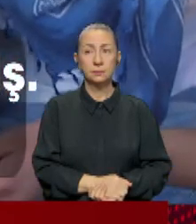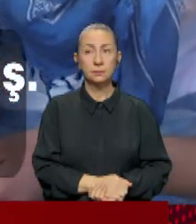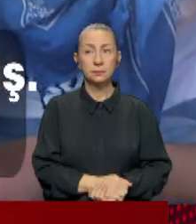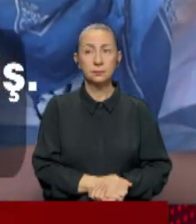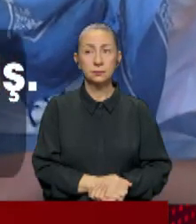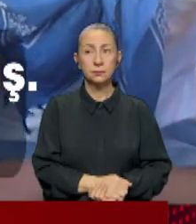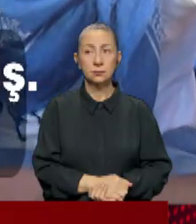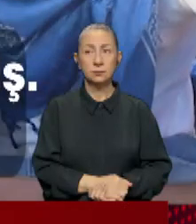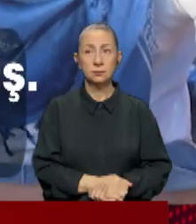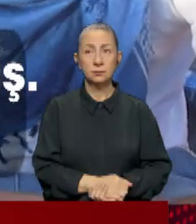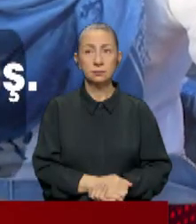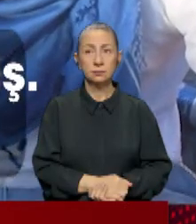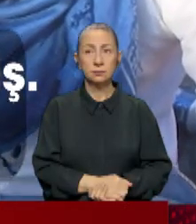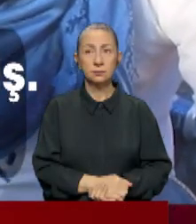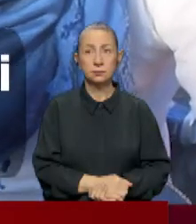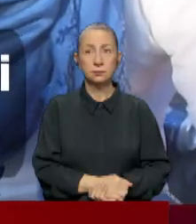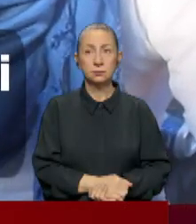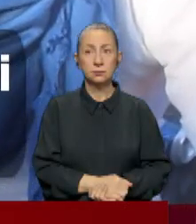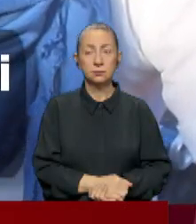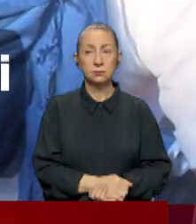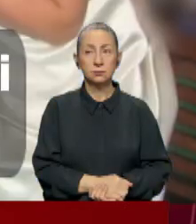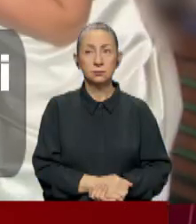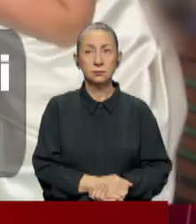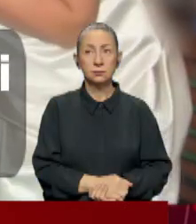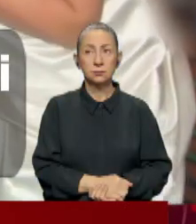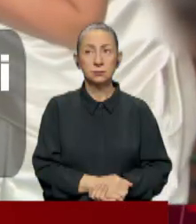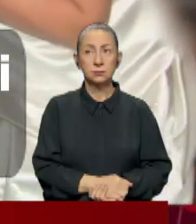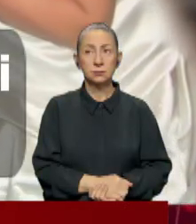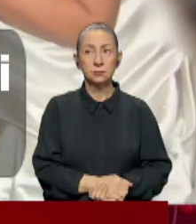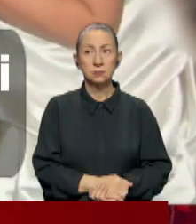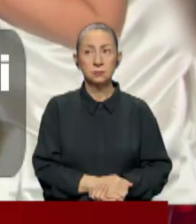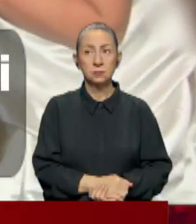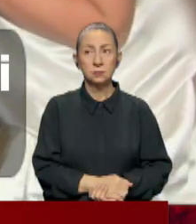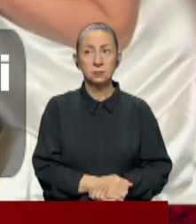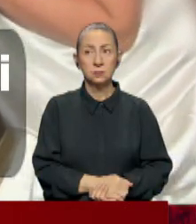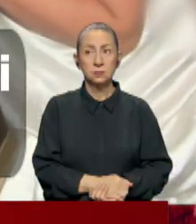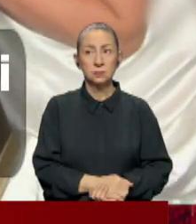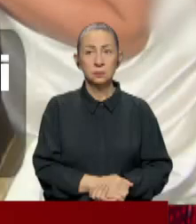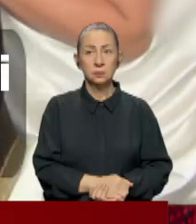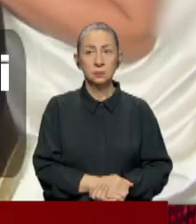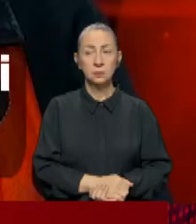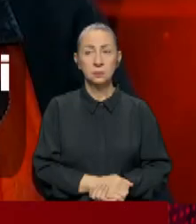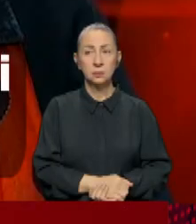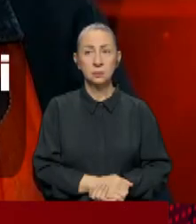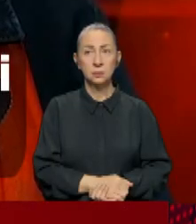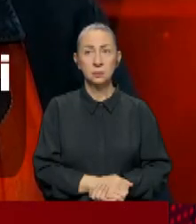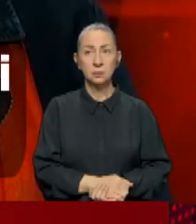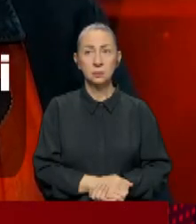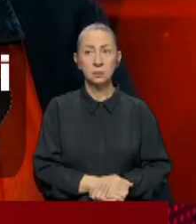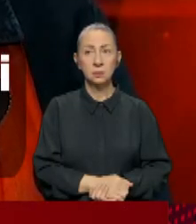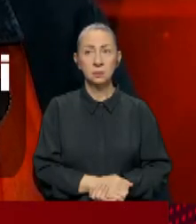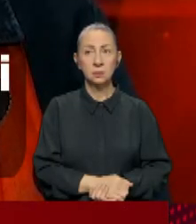kapalı. Tek Celal Toprak'tan başka ceza alan olmayacak. Devlet öyle bir şamar attı ki bana. Yerimden